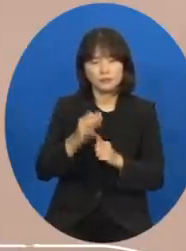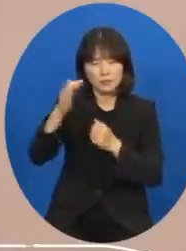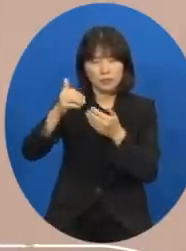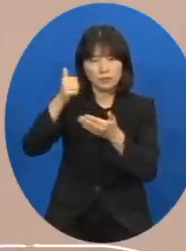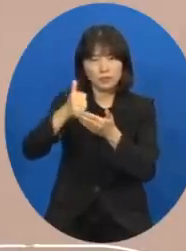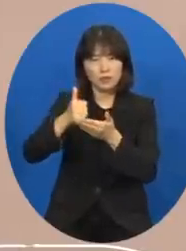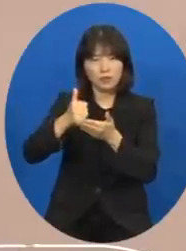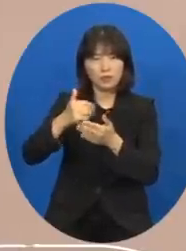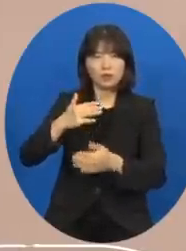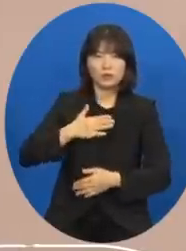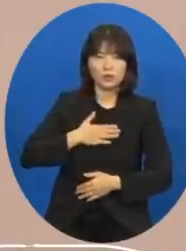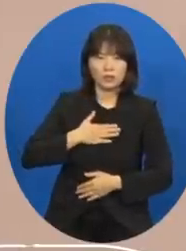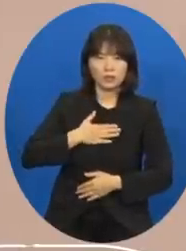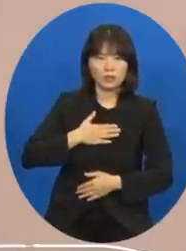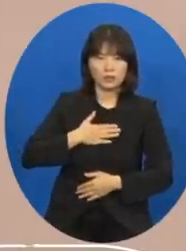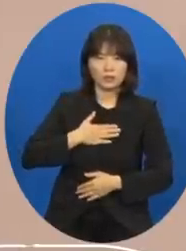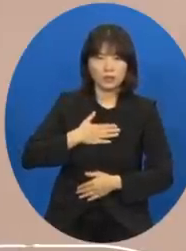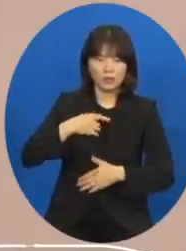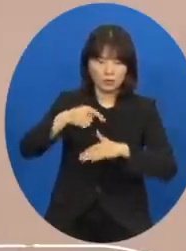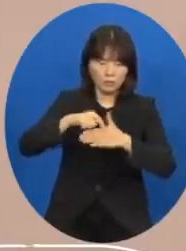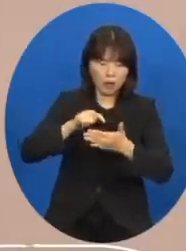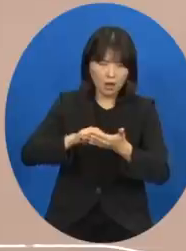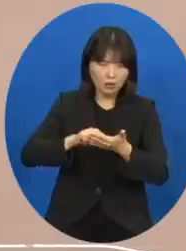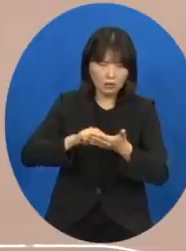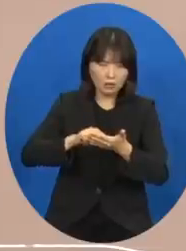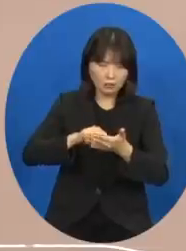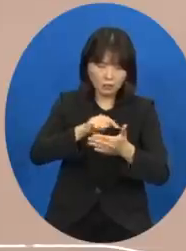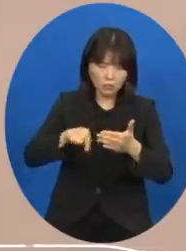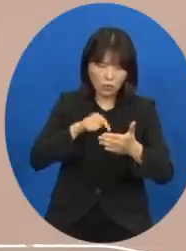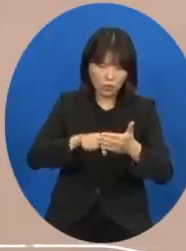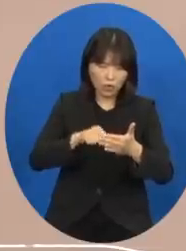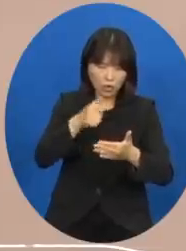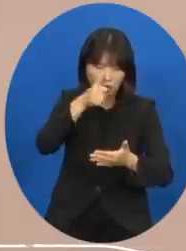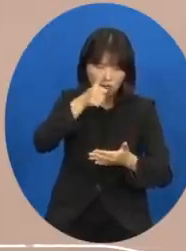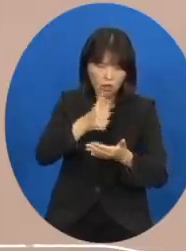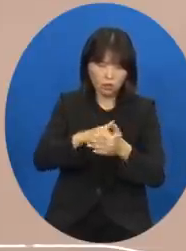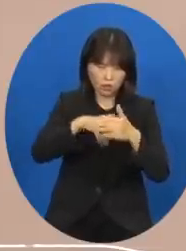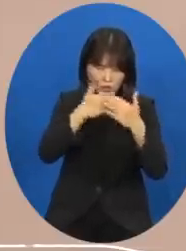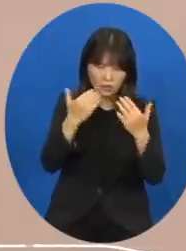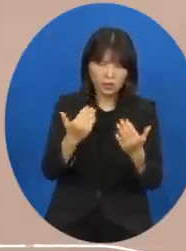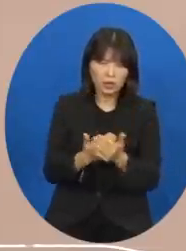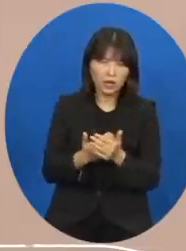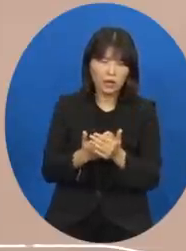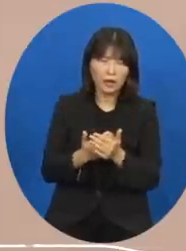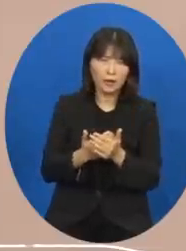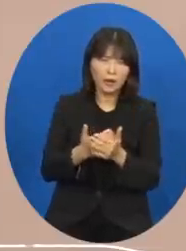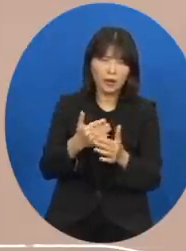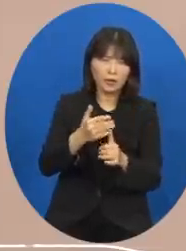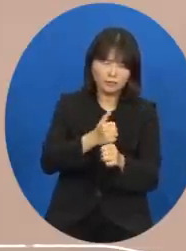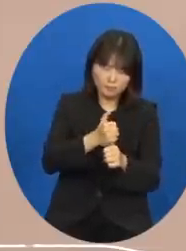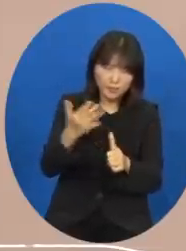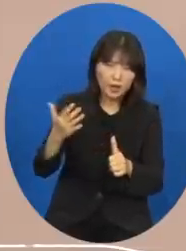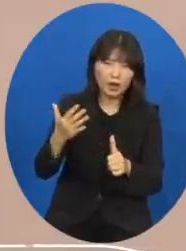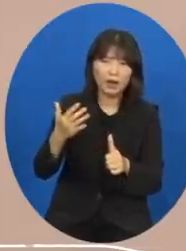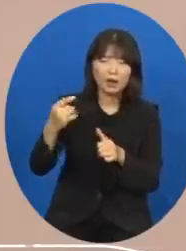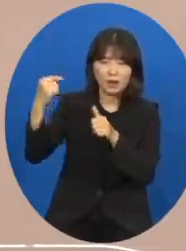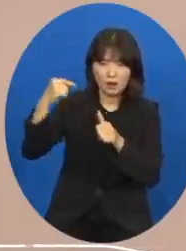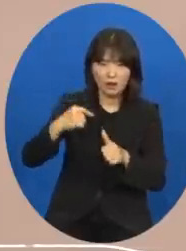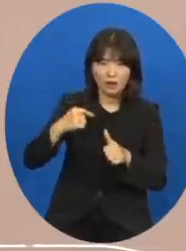하나님께서 제게 마음으로 짓는 죄까지도 이제는 결별하라. 그런 말씀을